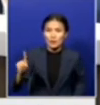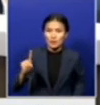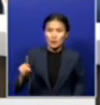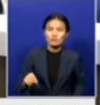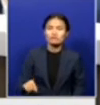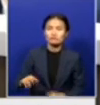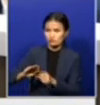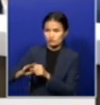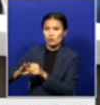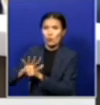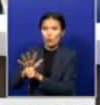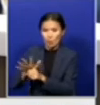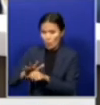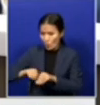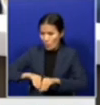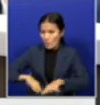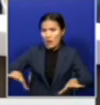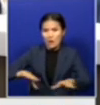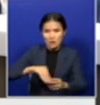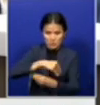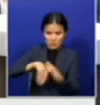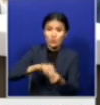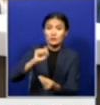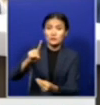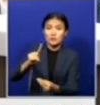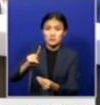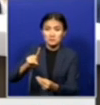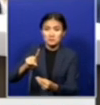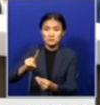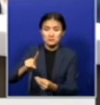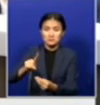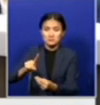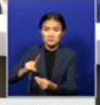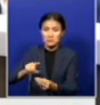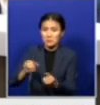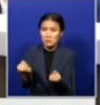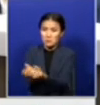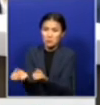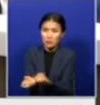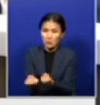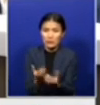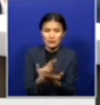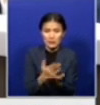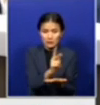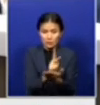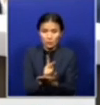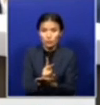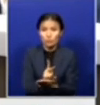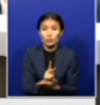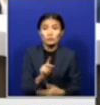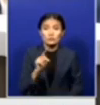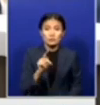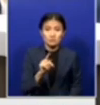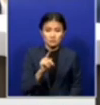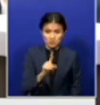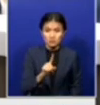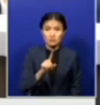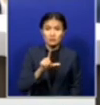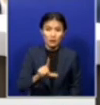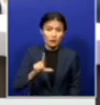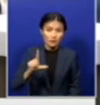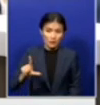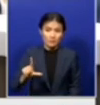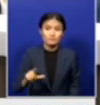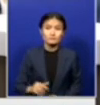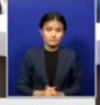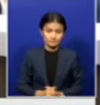2019หรือเราอาจจะเรียกสั้นๆว่าเป็นเงินกู้1ล้านล้านบาทนั่นแหละครับนะซึ่งในกรณีเ